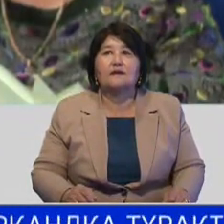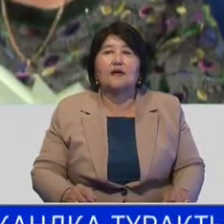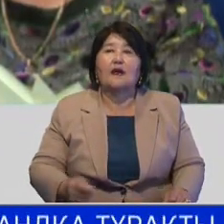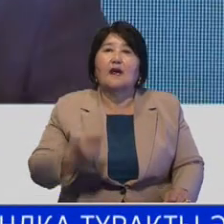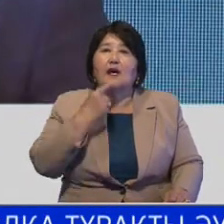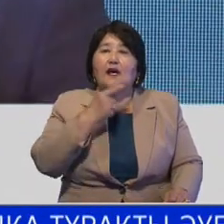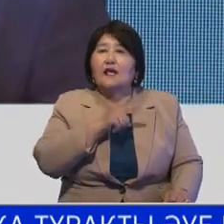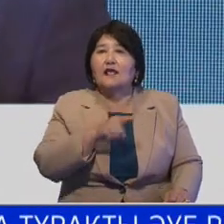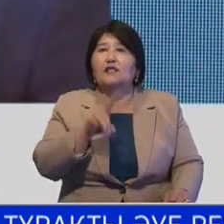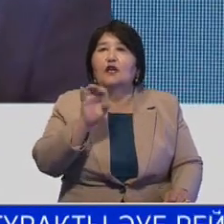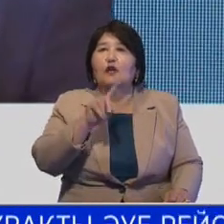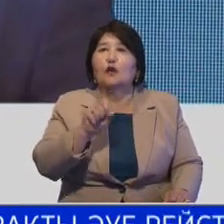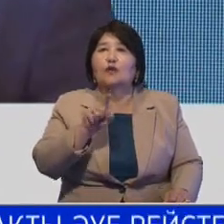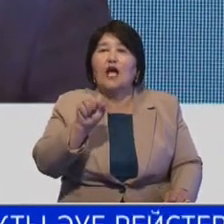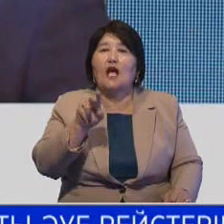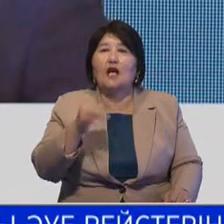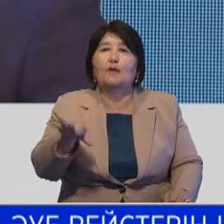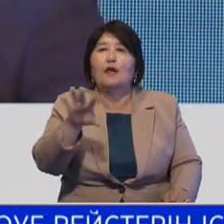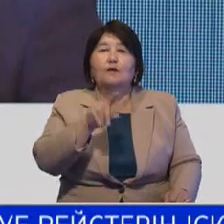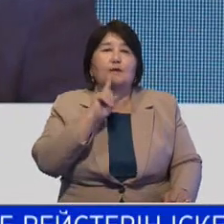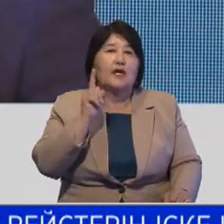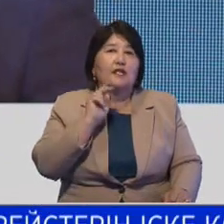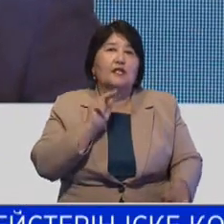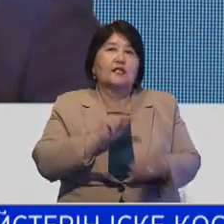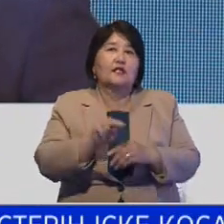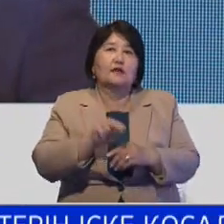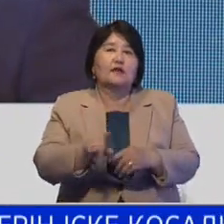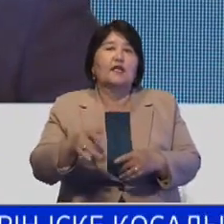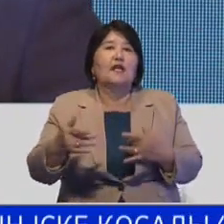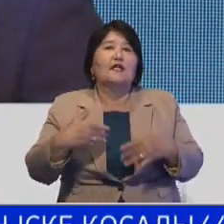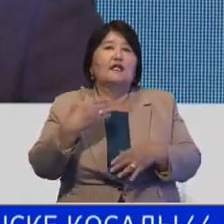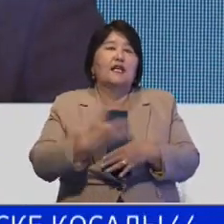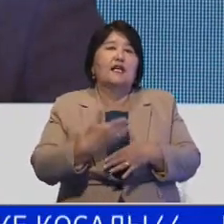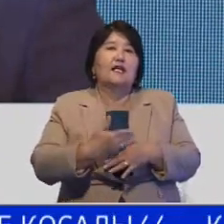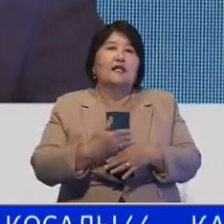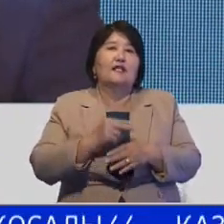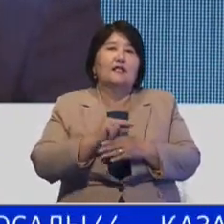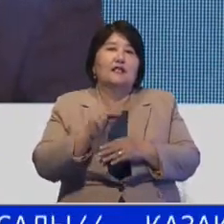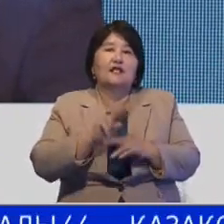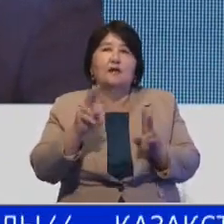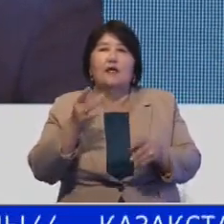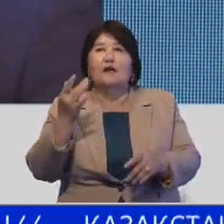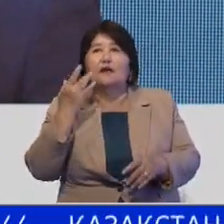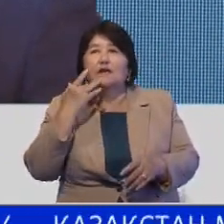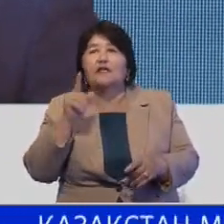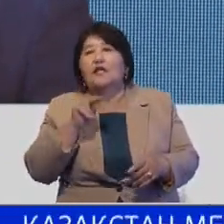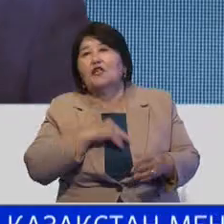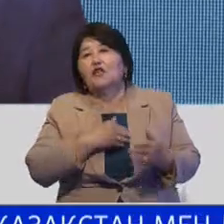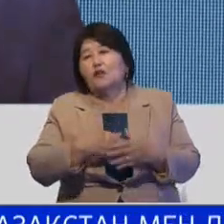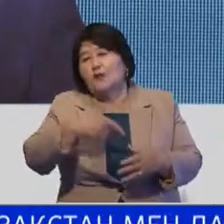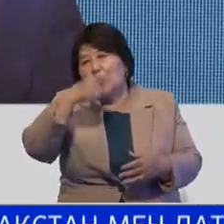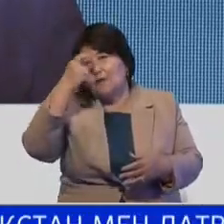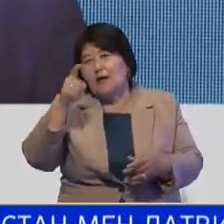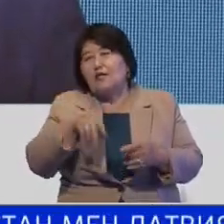Кездерде де осы Розапай осы өнерді тастаған жоқ. Қай кезде де осы сахнаның төрінен көрінді. Қай кезде де еткен еңбек маңдай